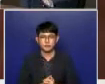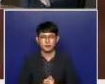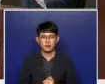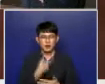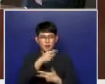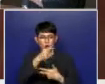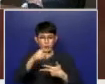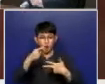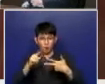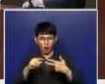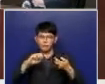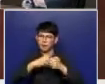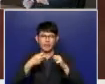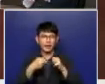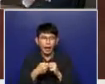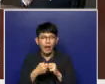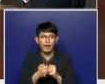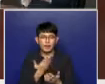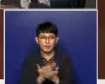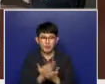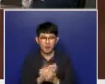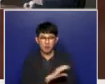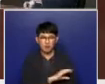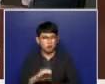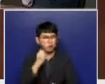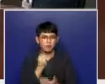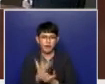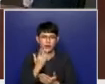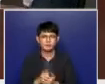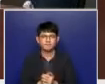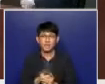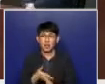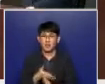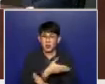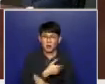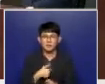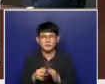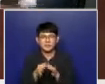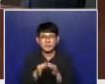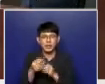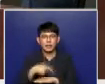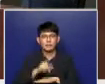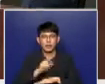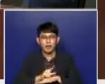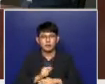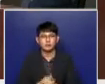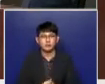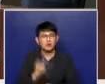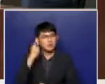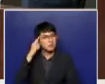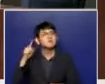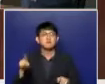กลางขัดกันมายังไงเพราะอยู่คนละพรรคนี่ไทยรักไทยนี่ดรพิจิตรนี่ไทยรักไทยทักษิณนี่